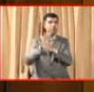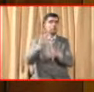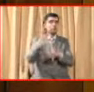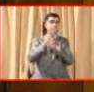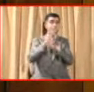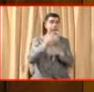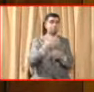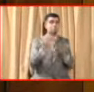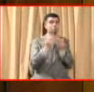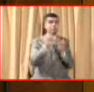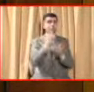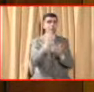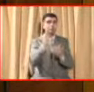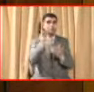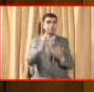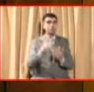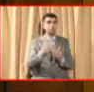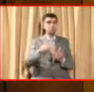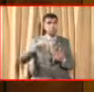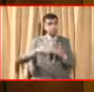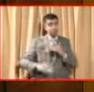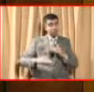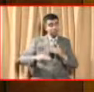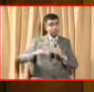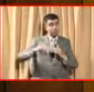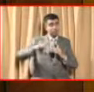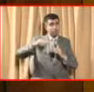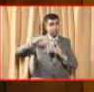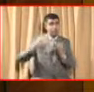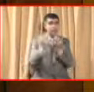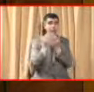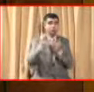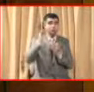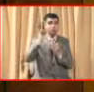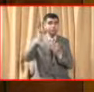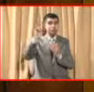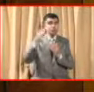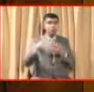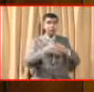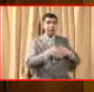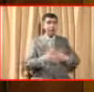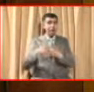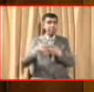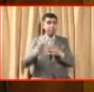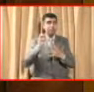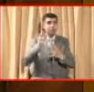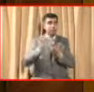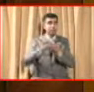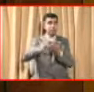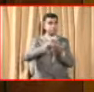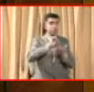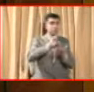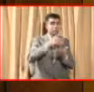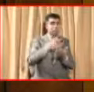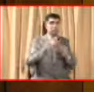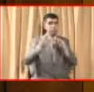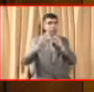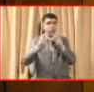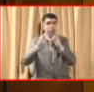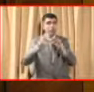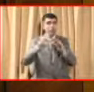للتعليم المدرسي الابتدائي والثانوي بأمريكا، وذلك بتيسير إجراء المحادثات مع السلطات